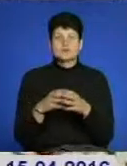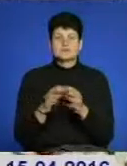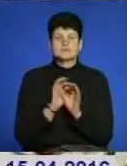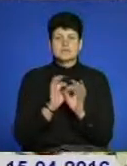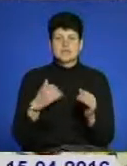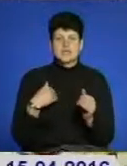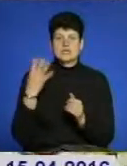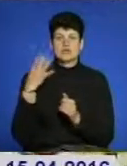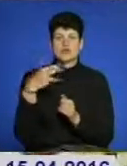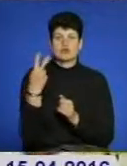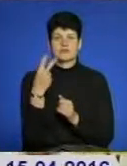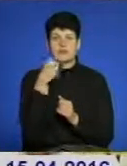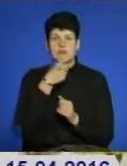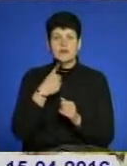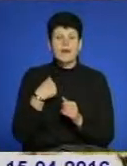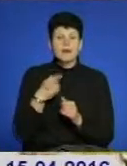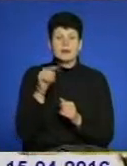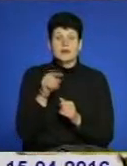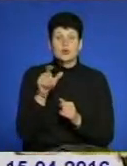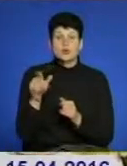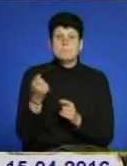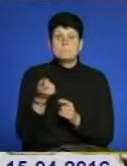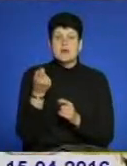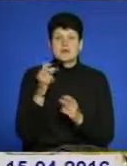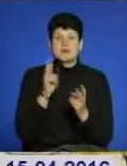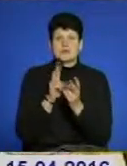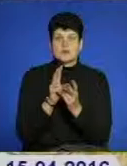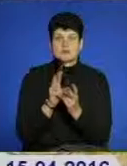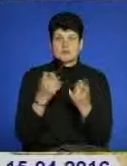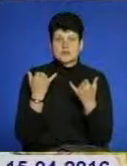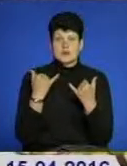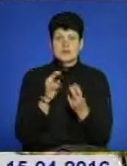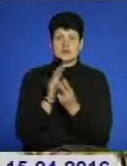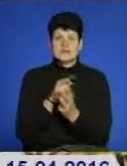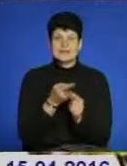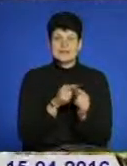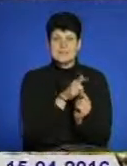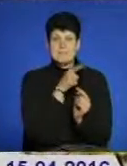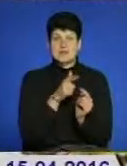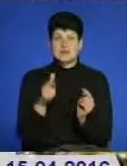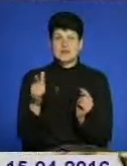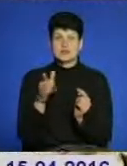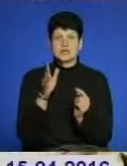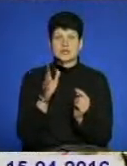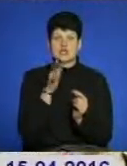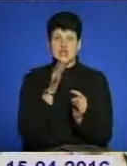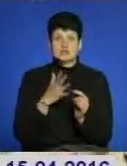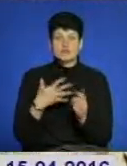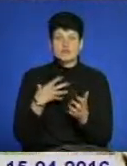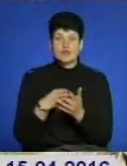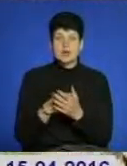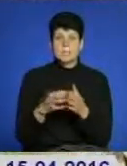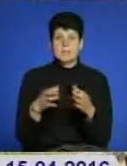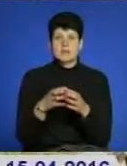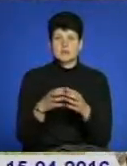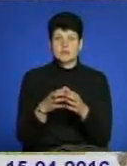рік, 42. Я таких людей дуже мало зустрічав, що зараз зустрічався за цей період часу. Бригадів, дивізіонів, свої батареї